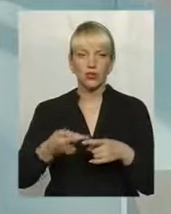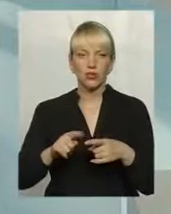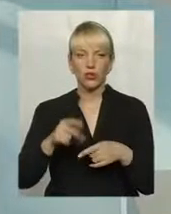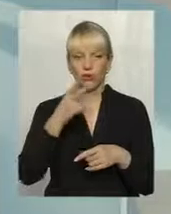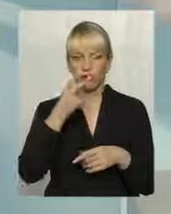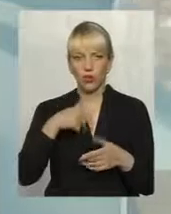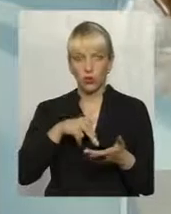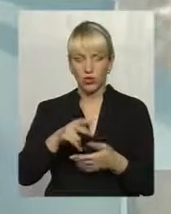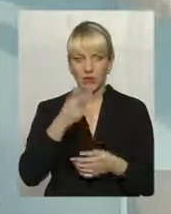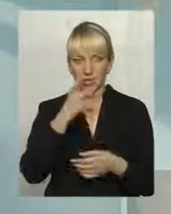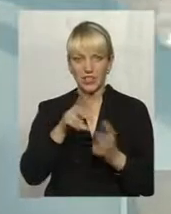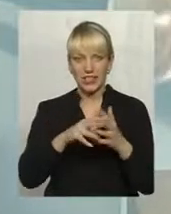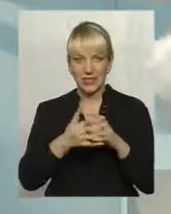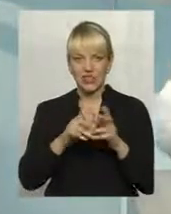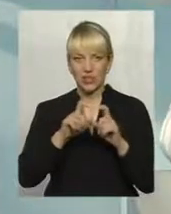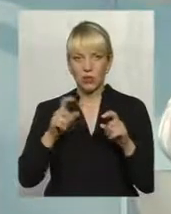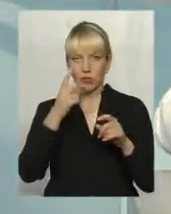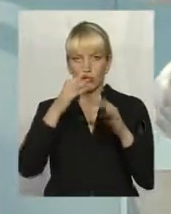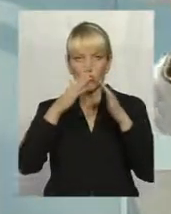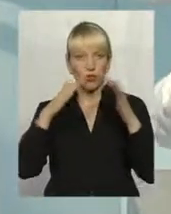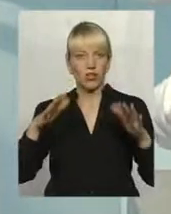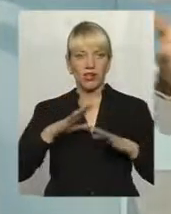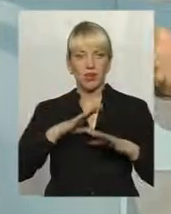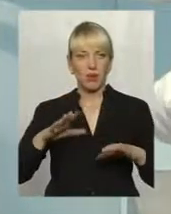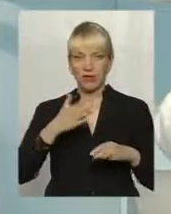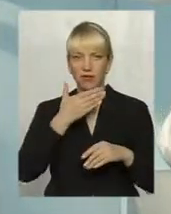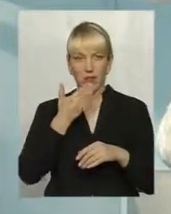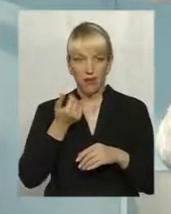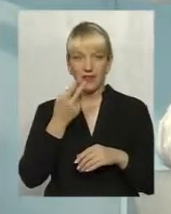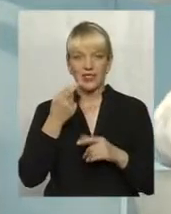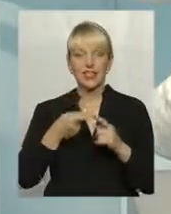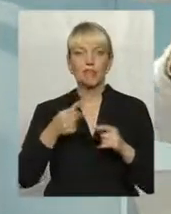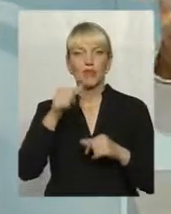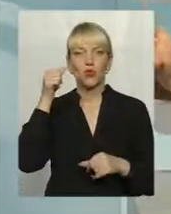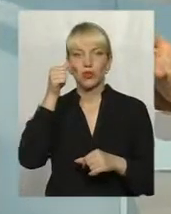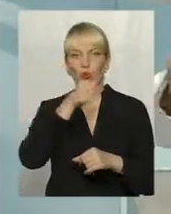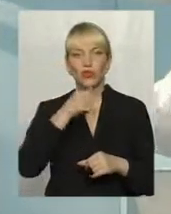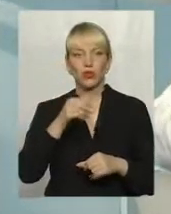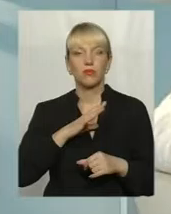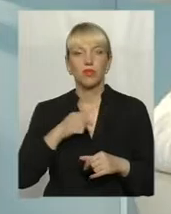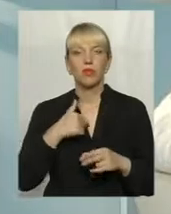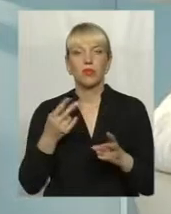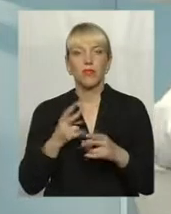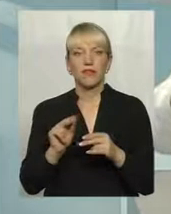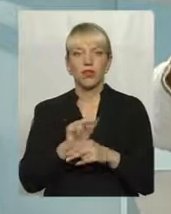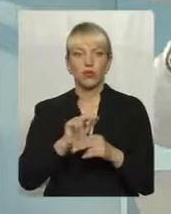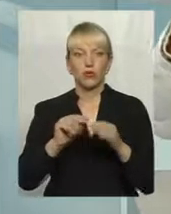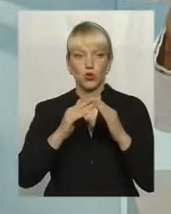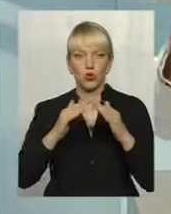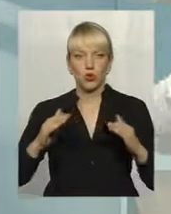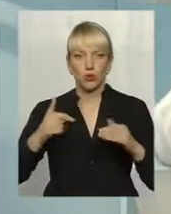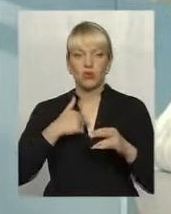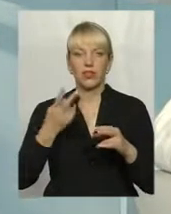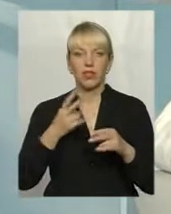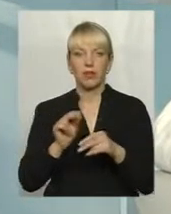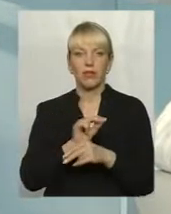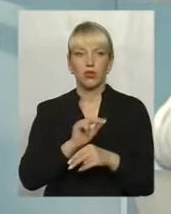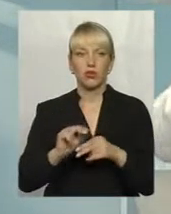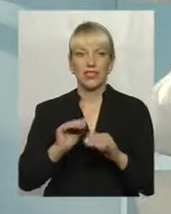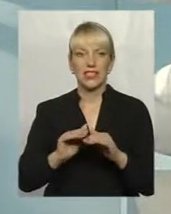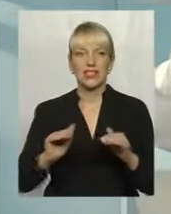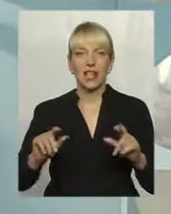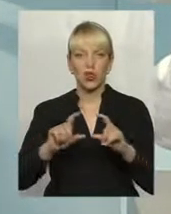бачиш, ось сільська школа, бачиш, покрівлі немає. Це був серпень місяць минулого року. Мені треба відремонтувати школу, мені треба відремонтувати